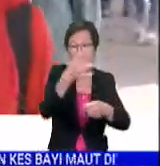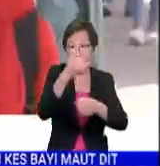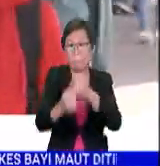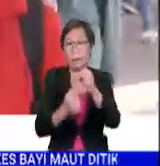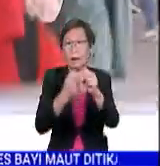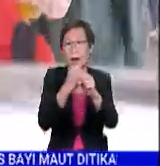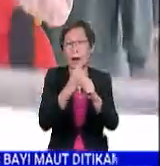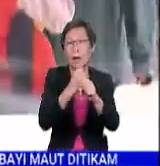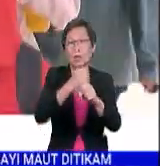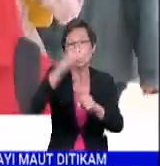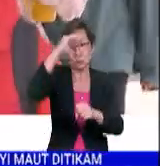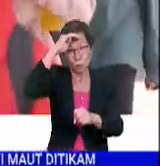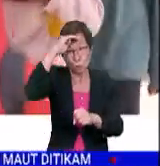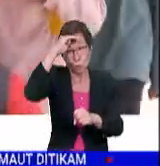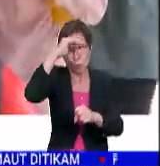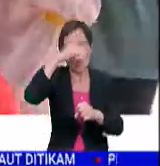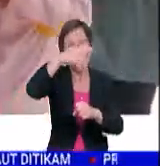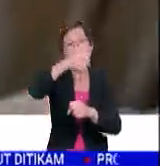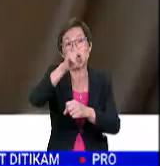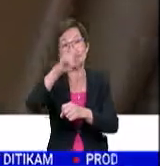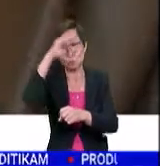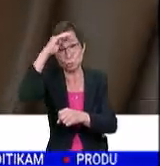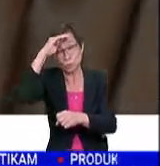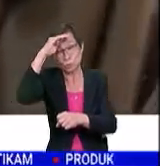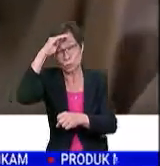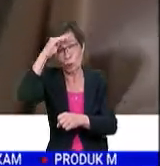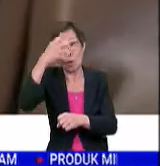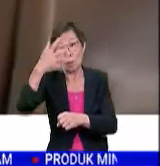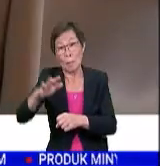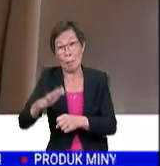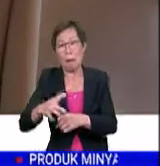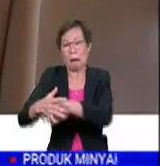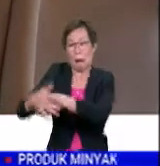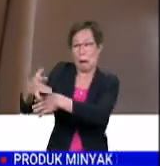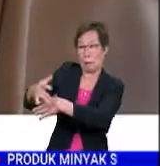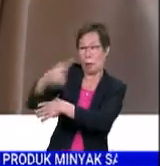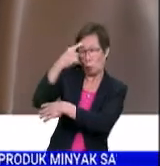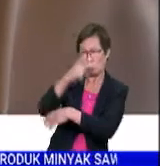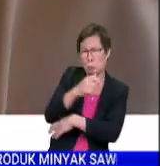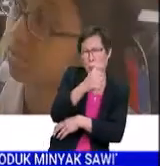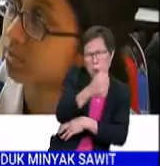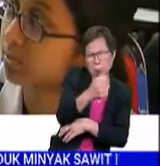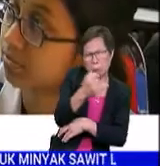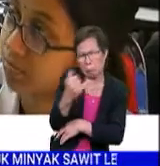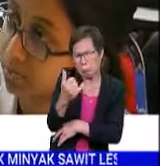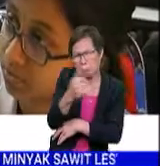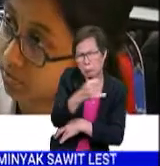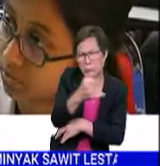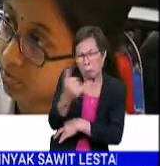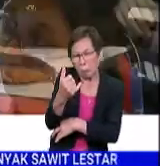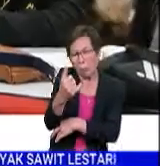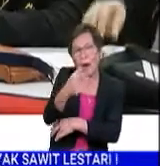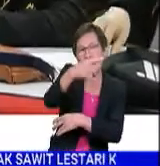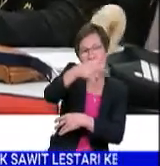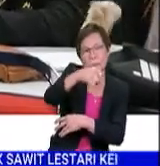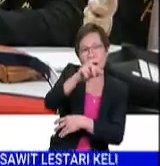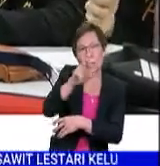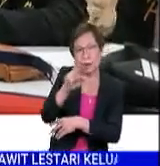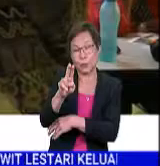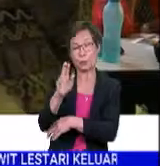Dewan Negeri Johor ke-15 masih terlalu awal untuk menjadi kayu ukur kepada pilihan raya umum akan